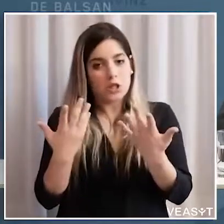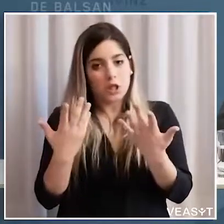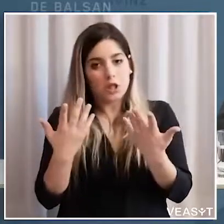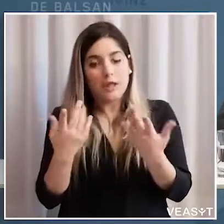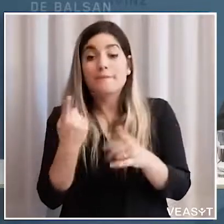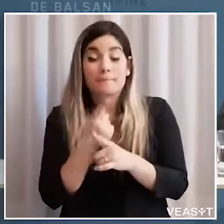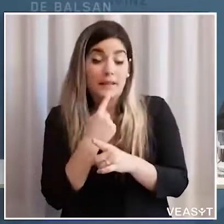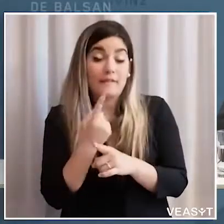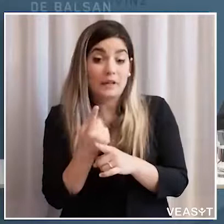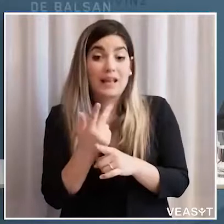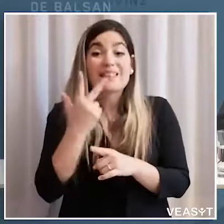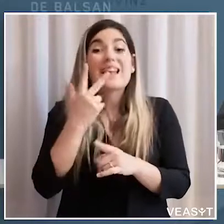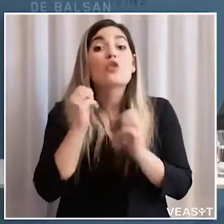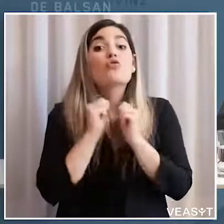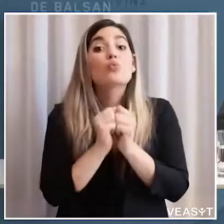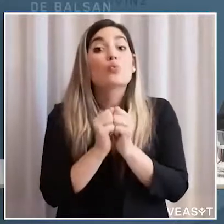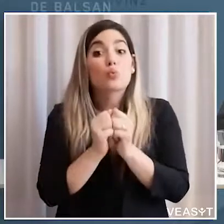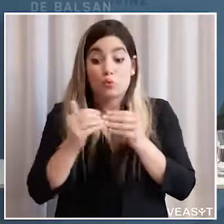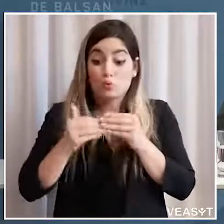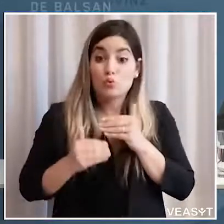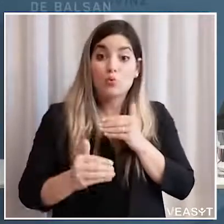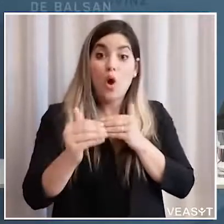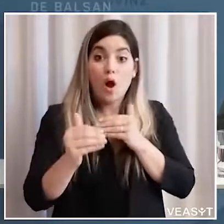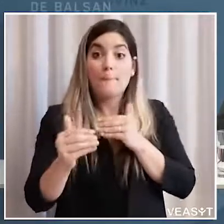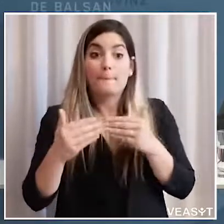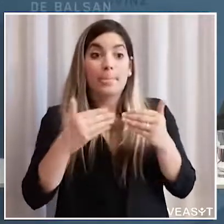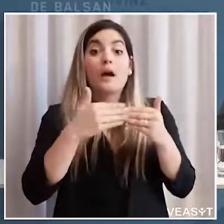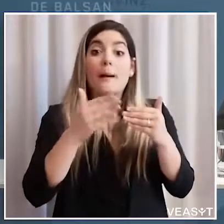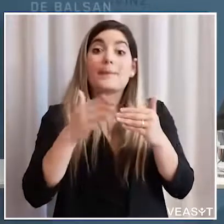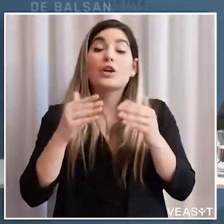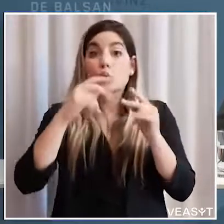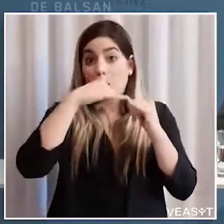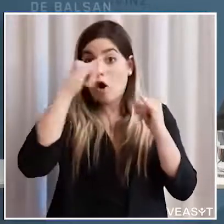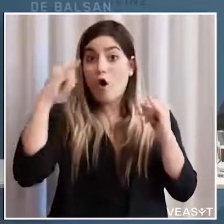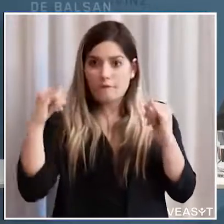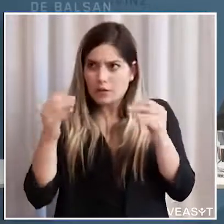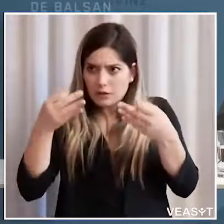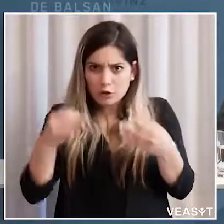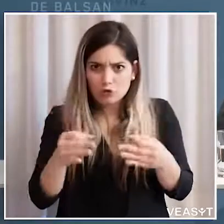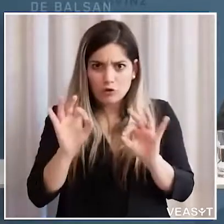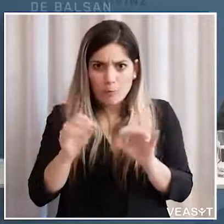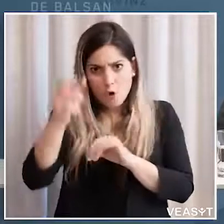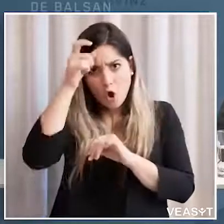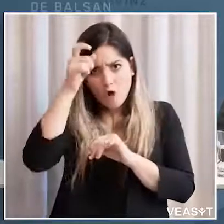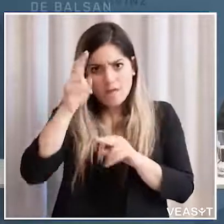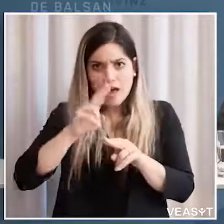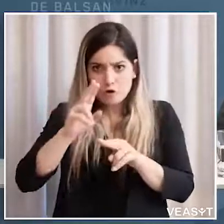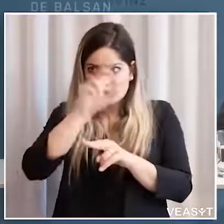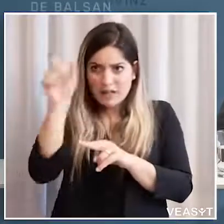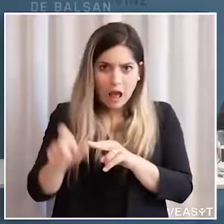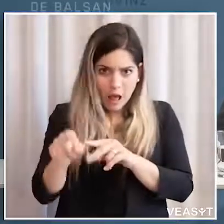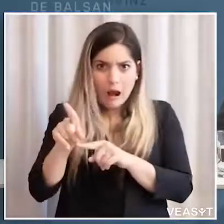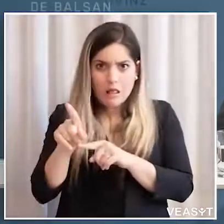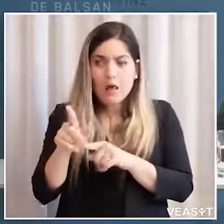positiva innanzitutto bisogna dire che col 3 giugno l'apertura dei confini decisa dal governo italiano perché prima